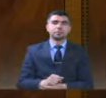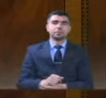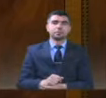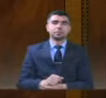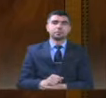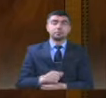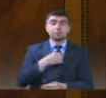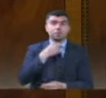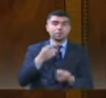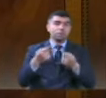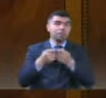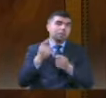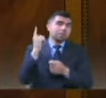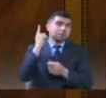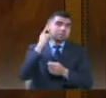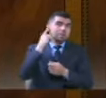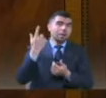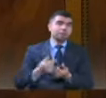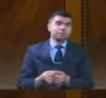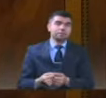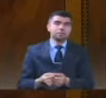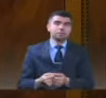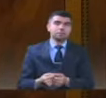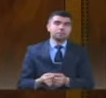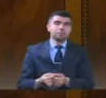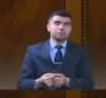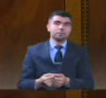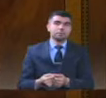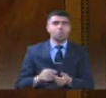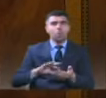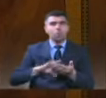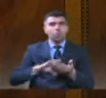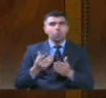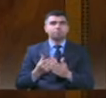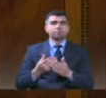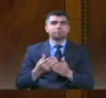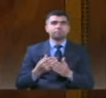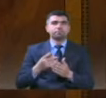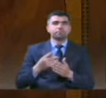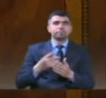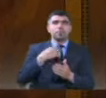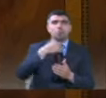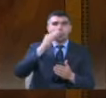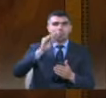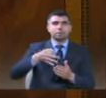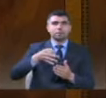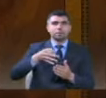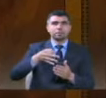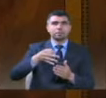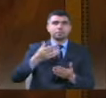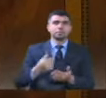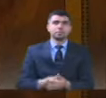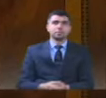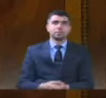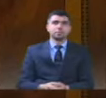بانه ملي كنسمع بعض الكلام اللي فيه مؤاخذات معقوله،